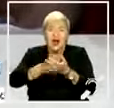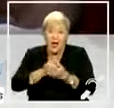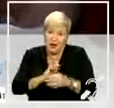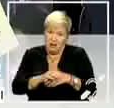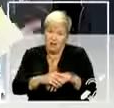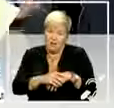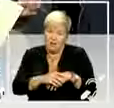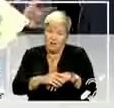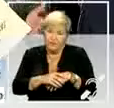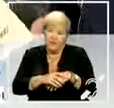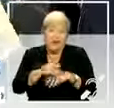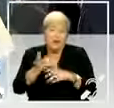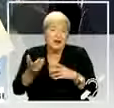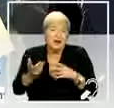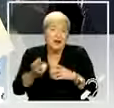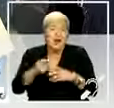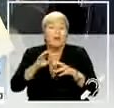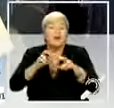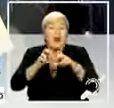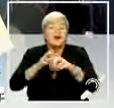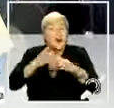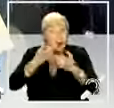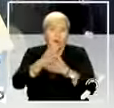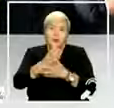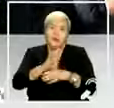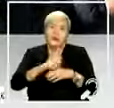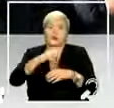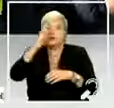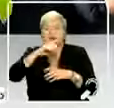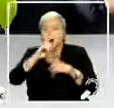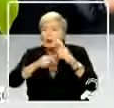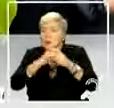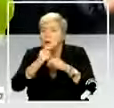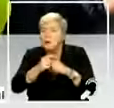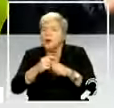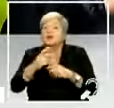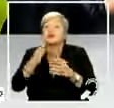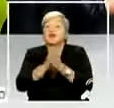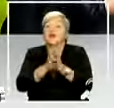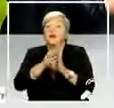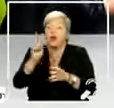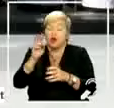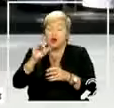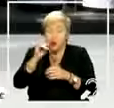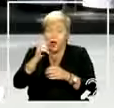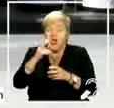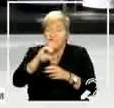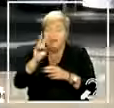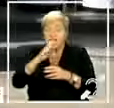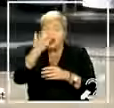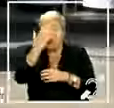anihileze aceste creșteri. Protestele vor continua în țară în zilele următoare și se vor încheia joi și vineri la București, în fața guvernului și la Cotroceni.